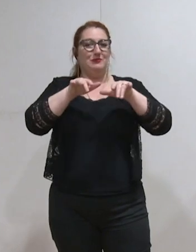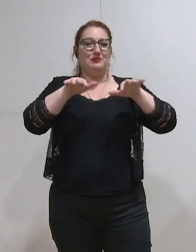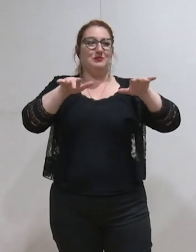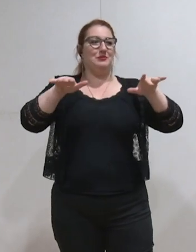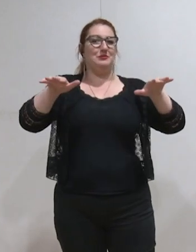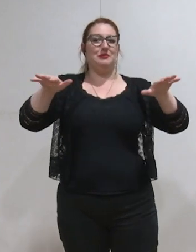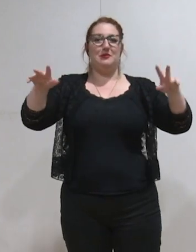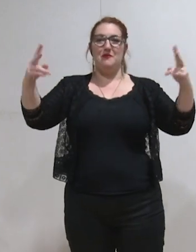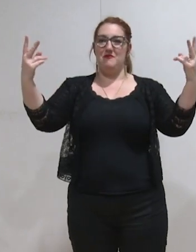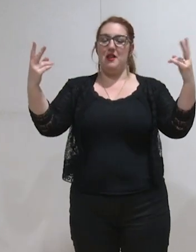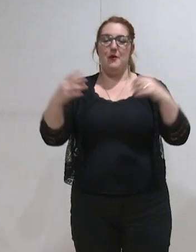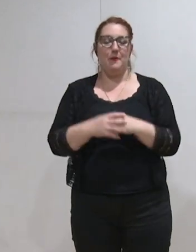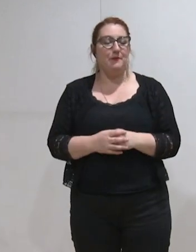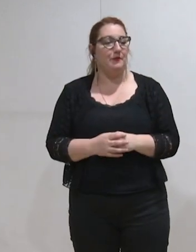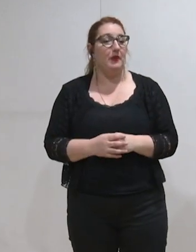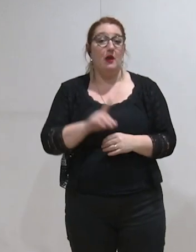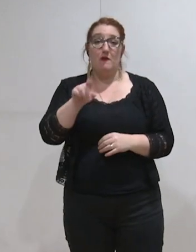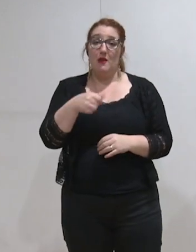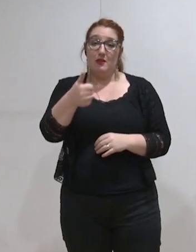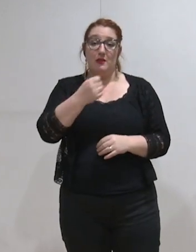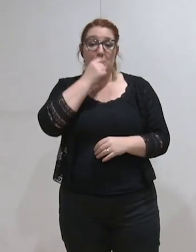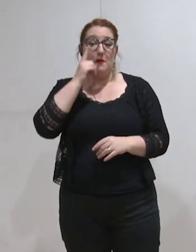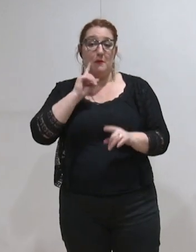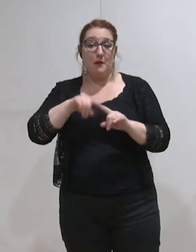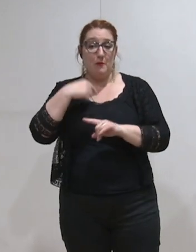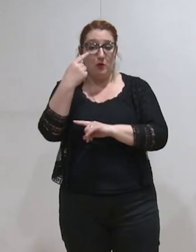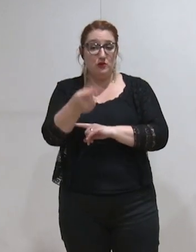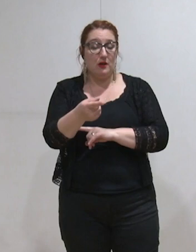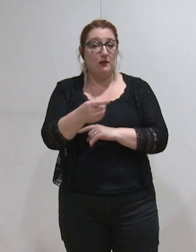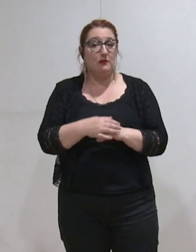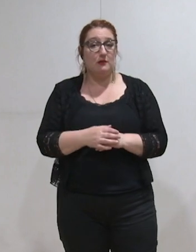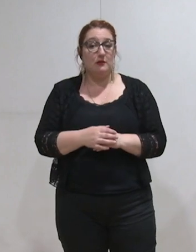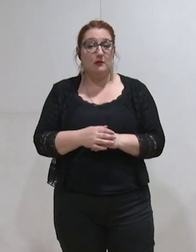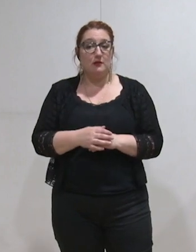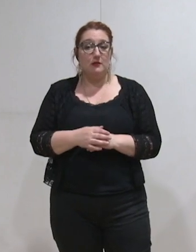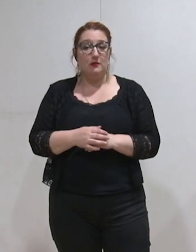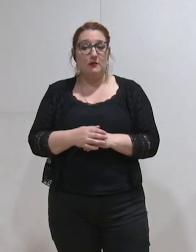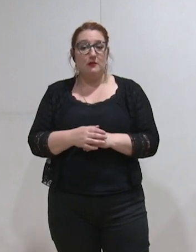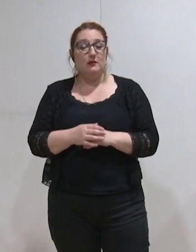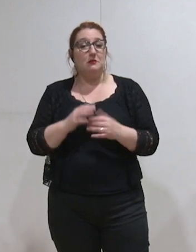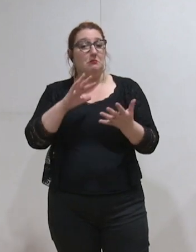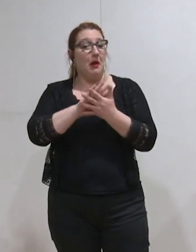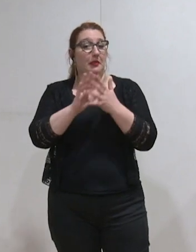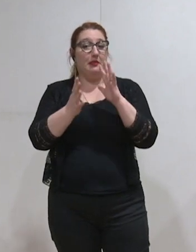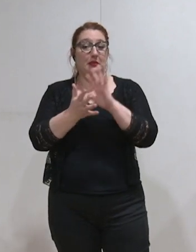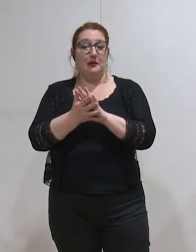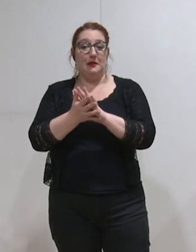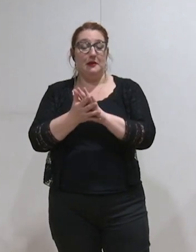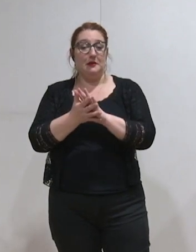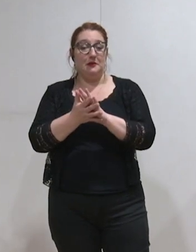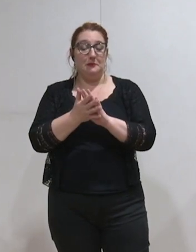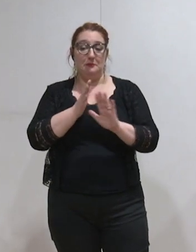agglomération le 21 mai prochain les particularités et les spécificités des pratiques des